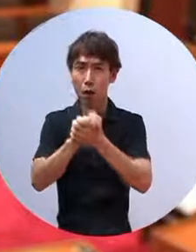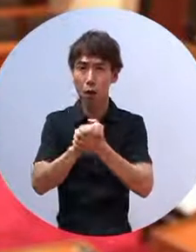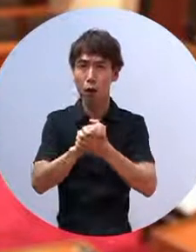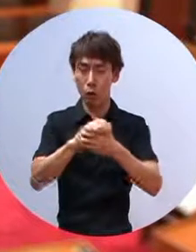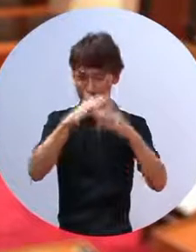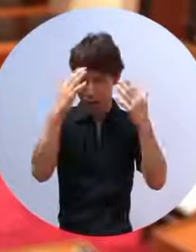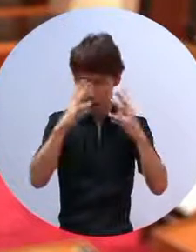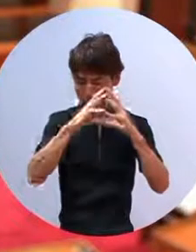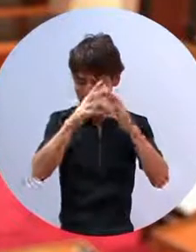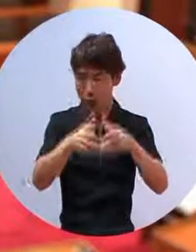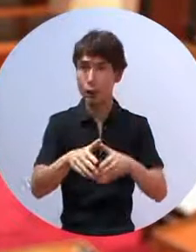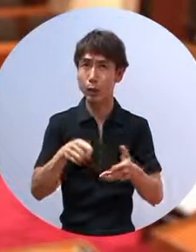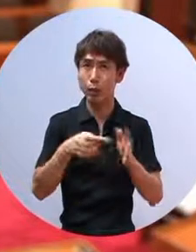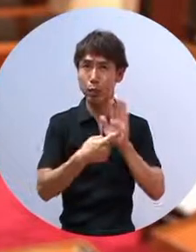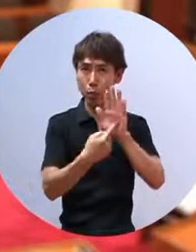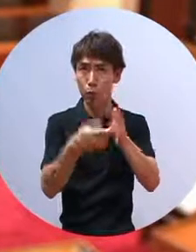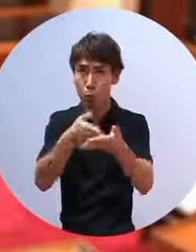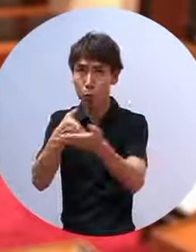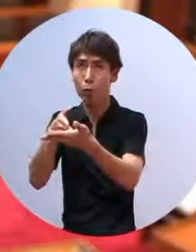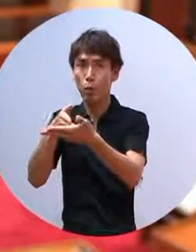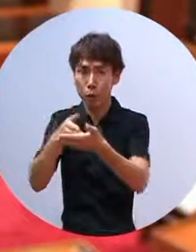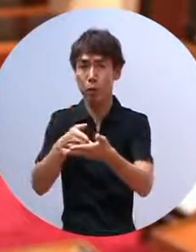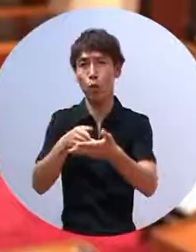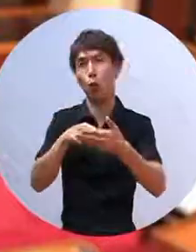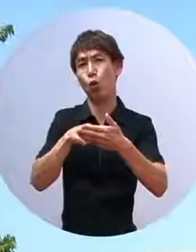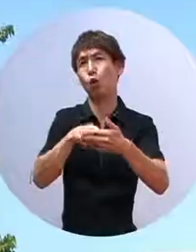を広げるために努力する。